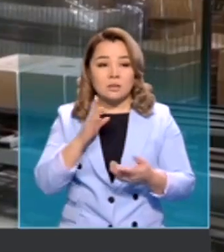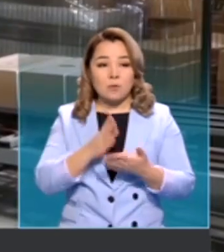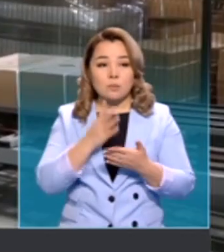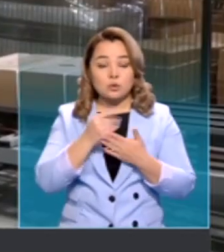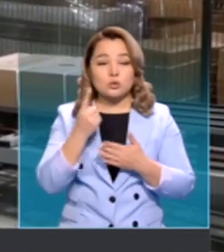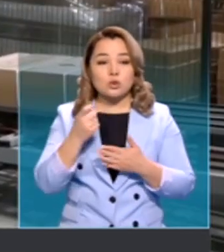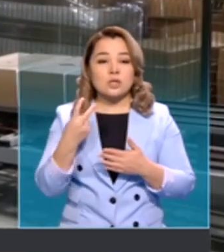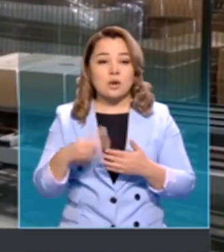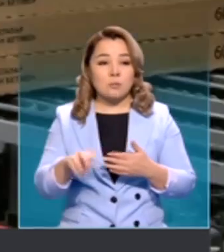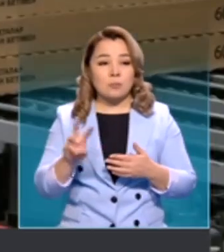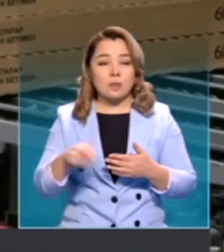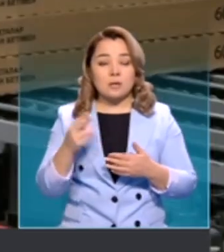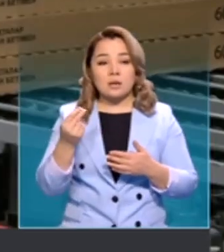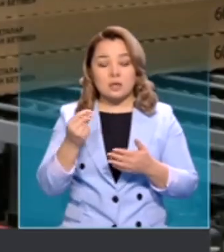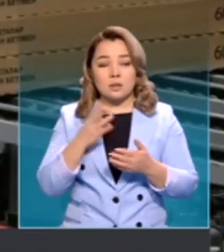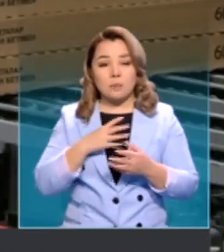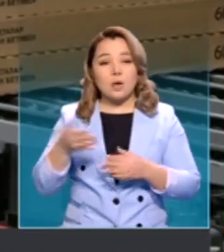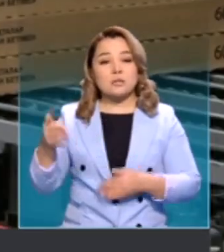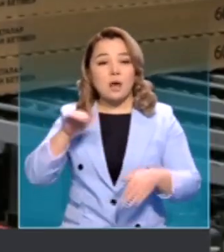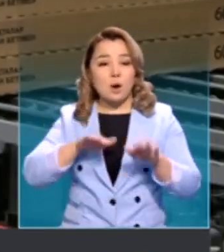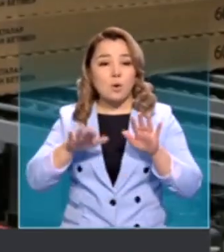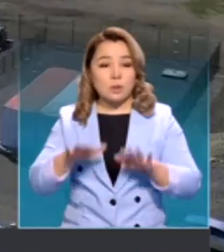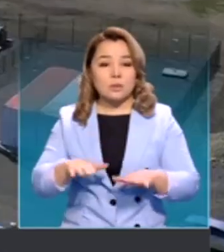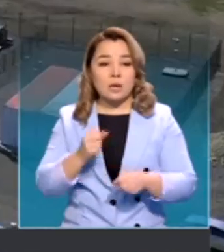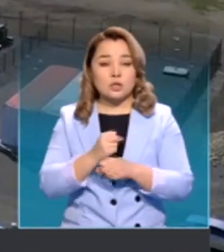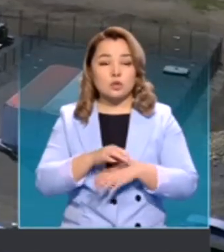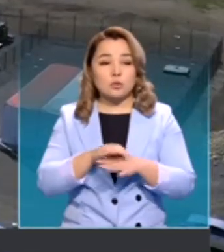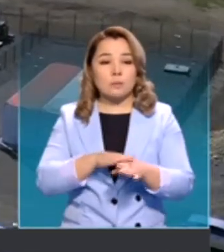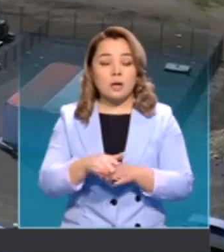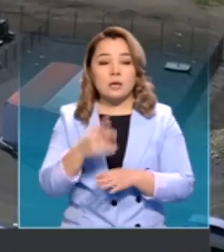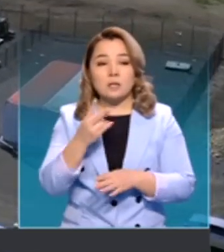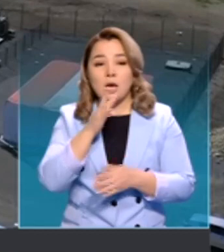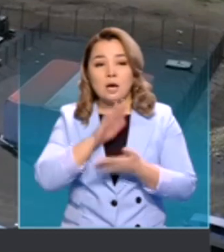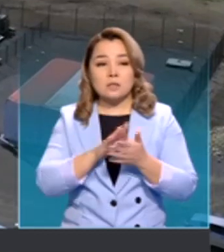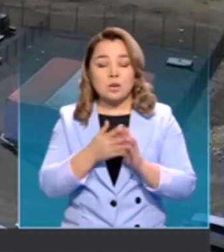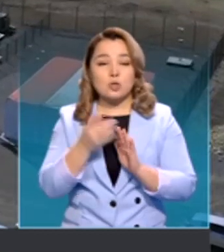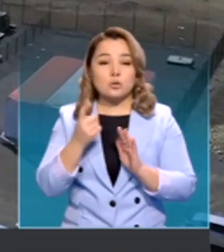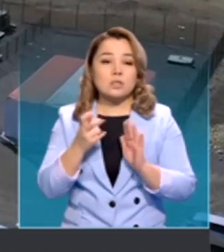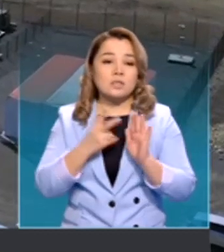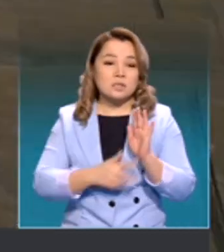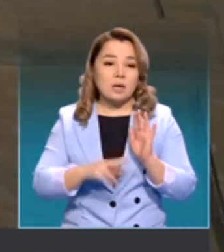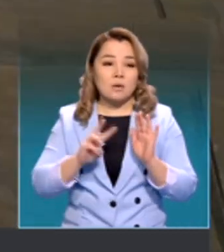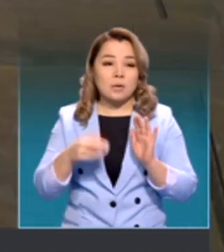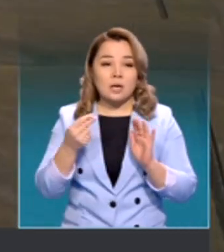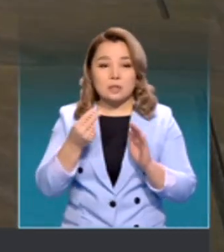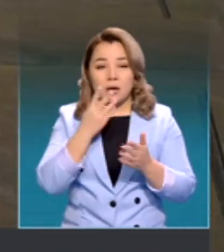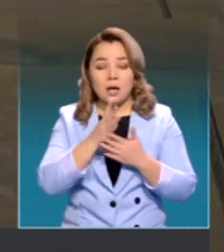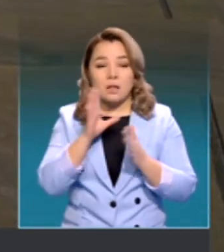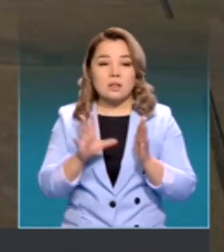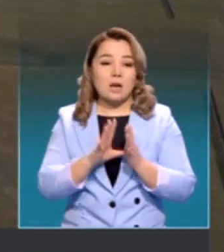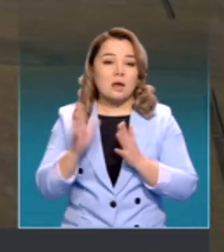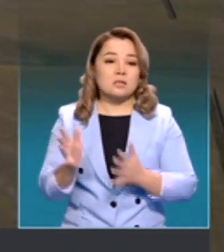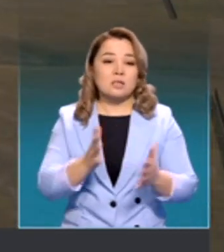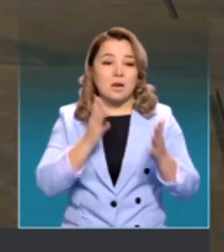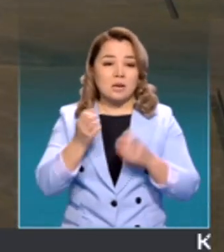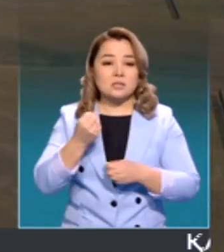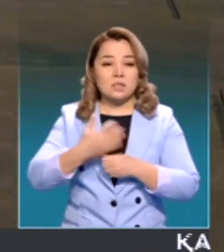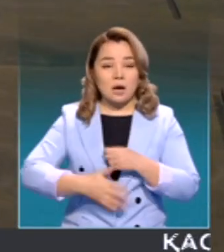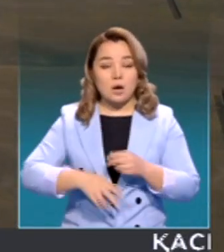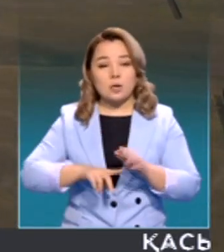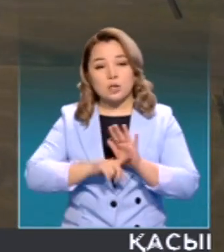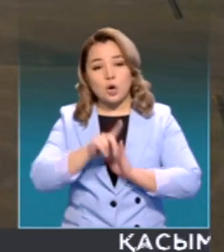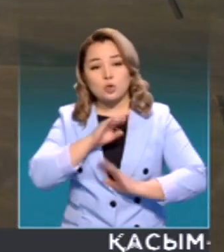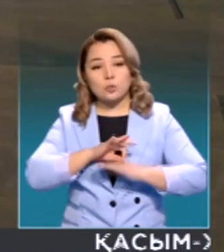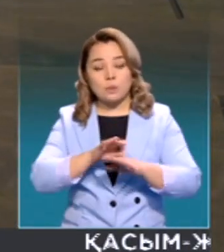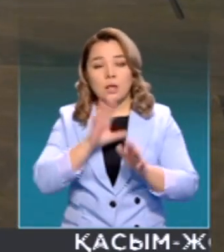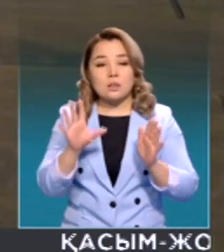теңгеге Тау-кен металлургия комбинаты жұмыс істейді. Бұдан басқа, екі кезеңде 180 миллиард теңгеге жел электр станциясын іске қосу көзделген. Оның